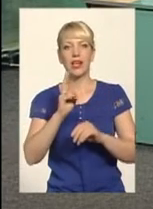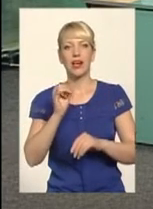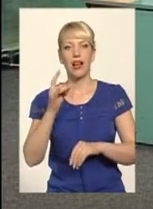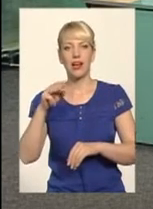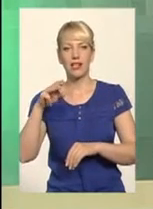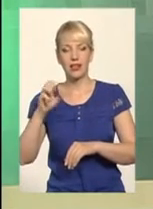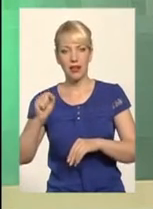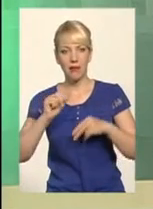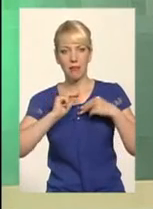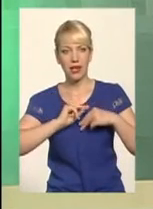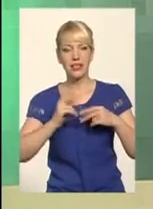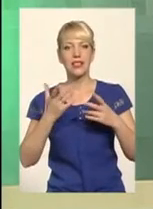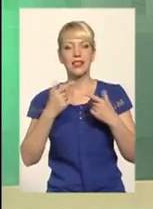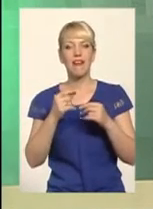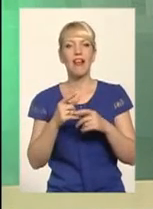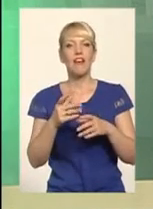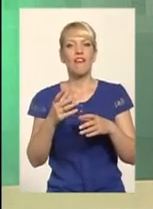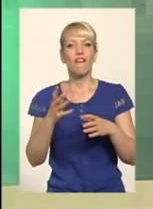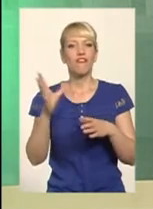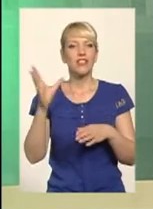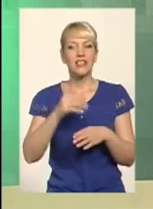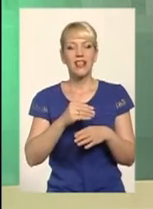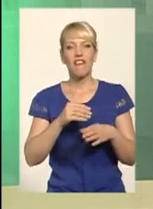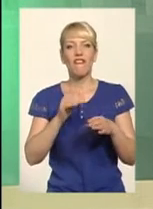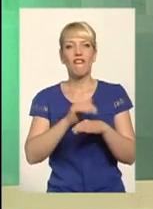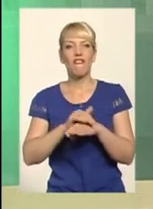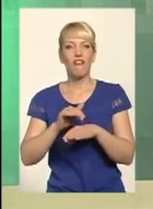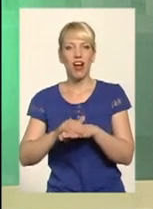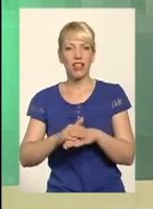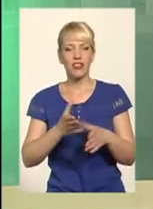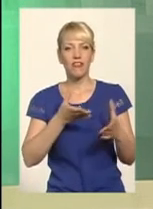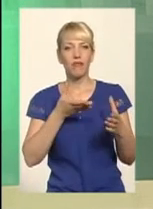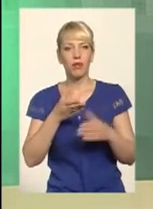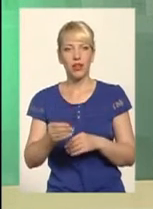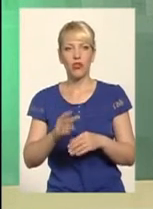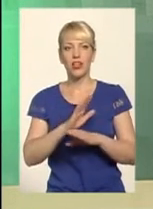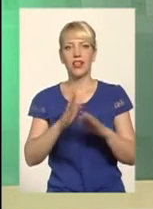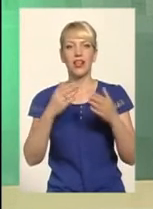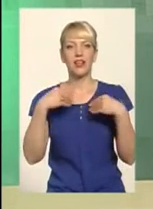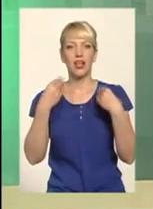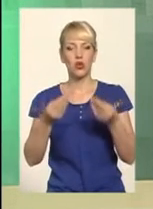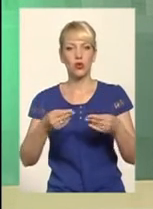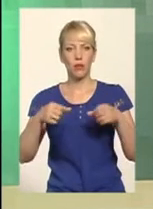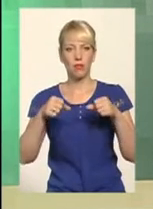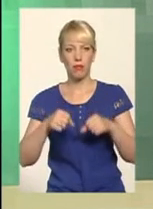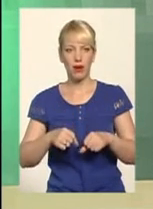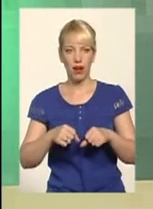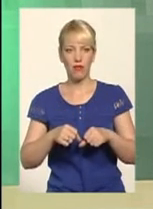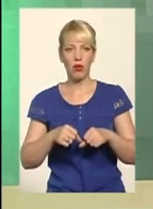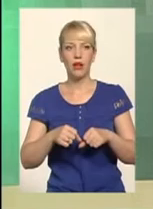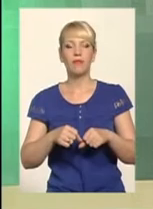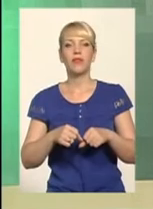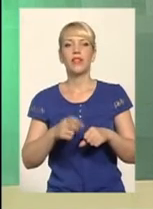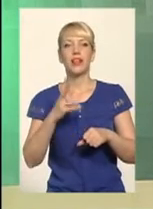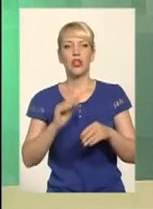фактори, які впливають на умови праці працівника і надають відповідно право працівнику на заробітну плату додаткову,